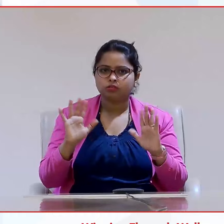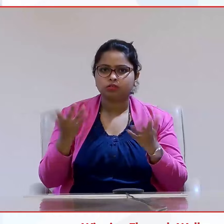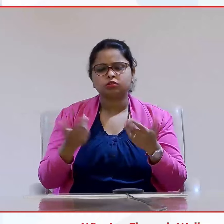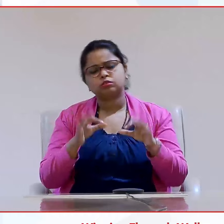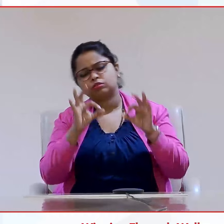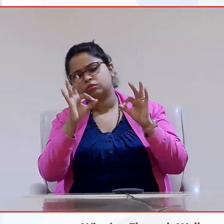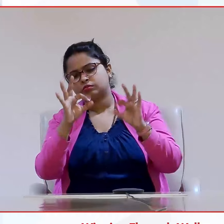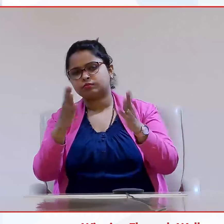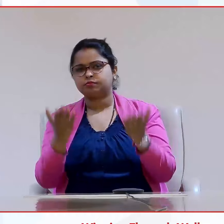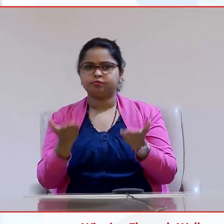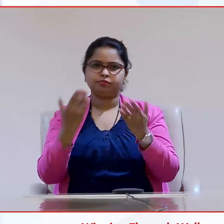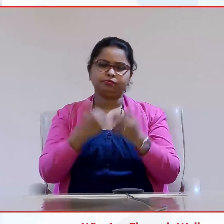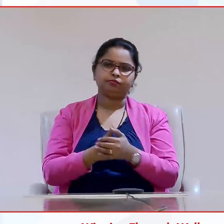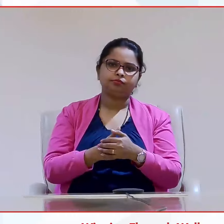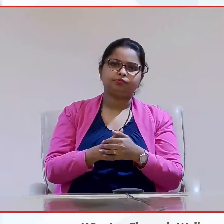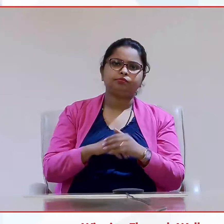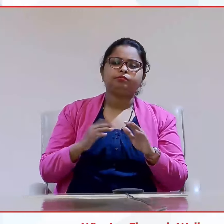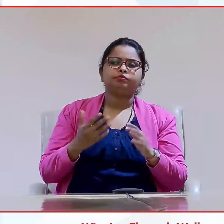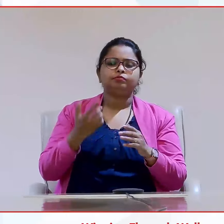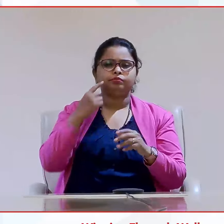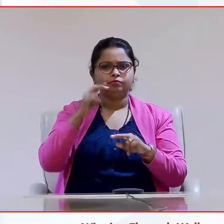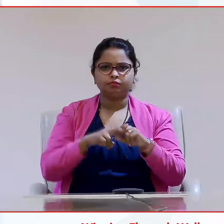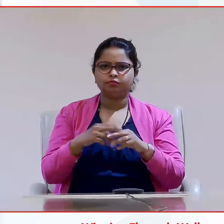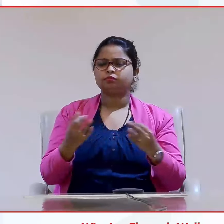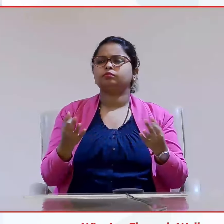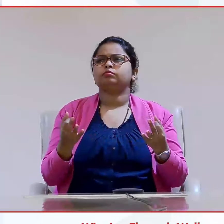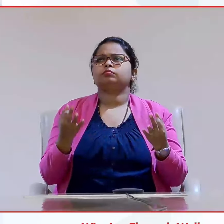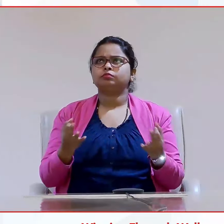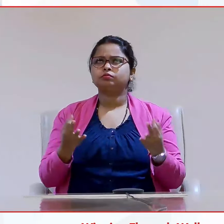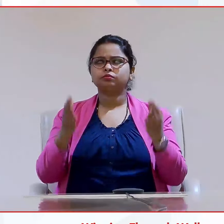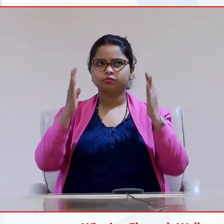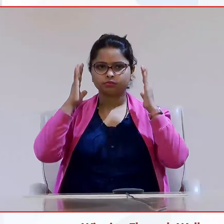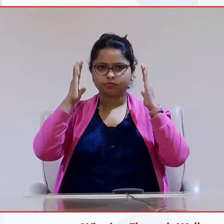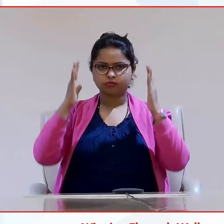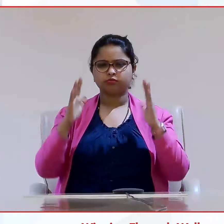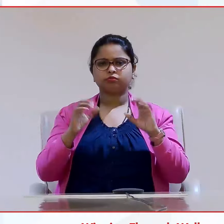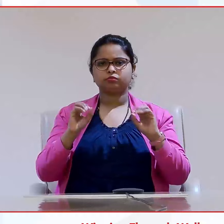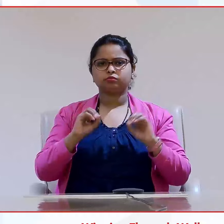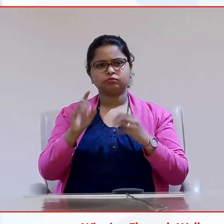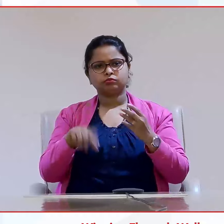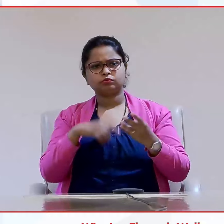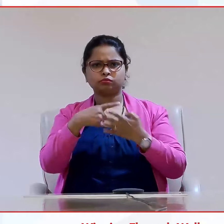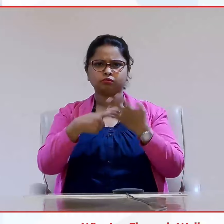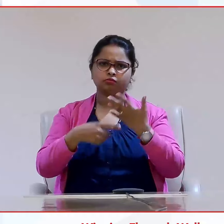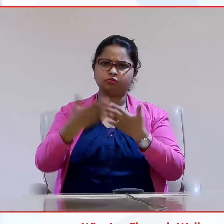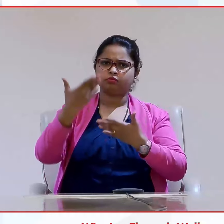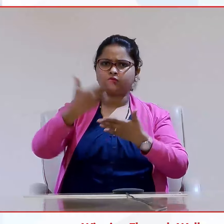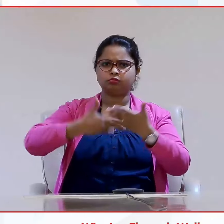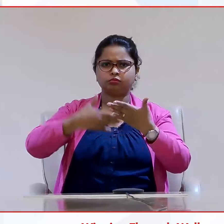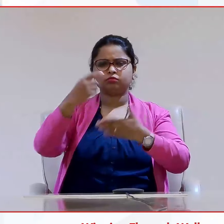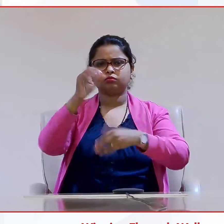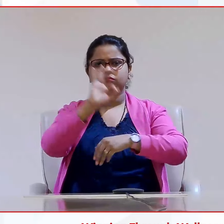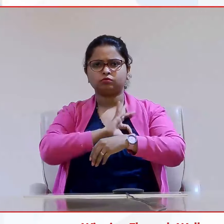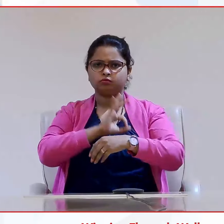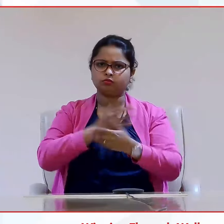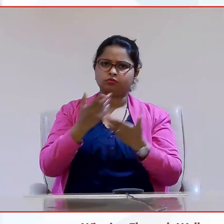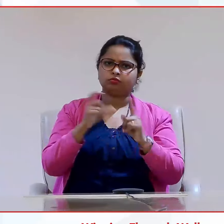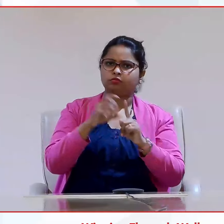ऑल्सो फाइन. अगर आपसे नहीं हो रही मेडिटेशन देन दैट्स कंप्लीटली फाइन. सिर्फ इफ यू हैव सिवियर